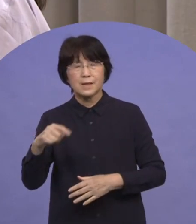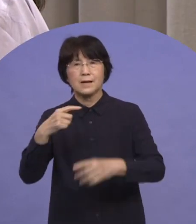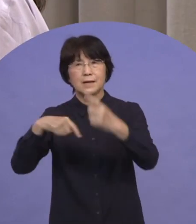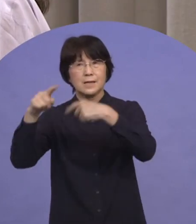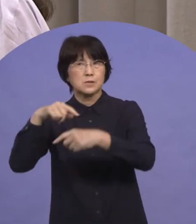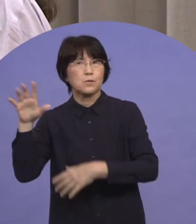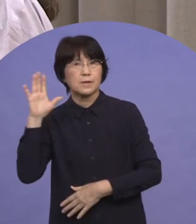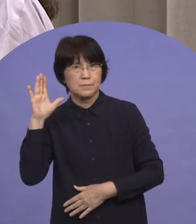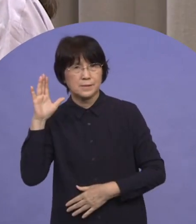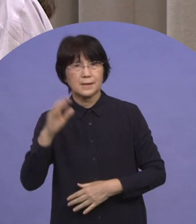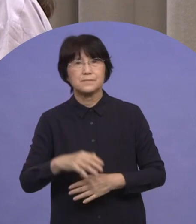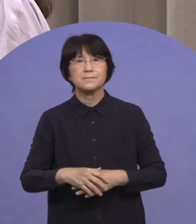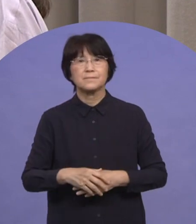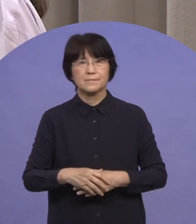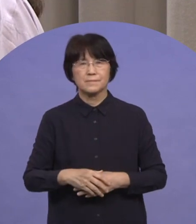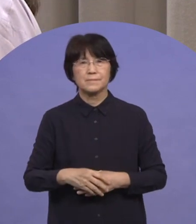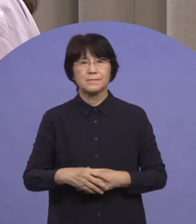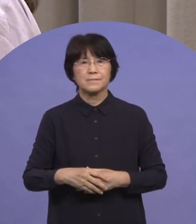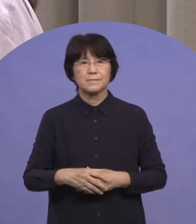そしたら